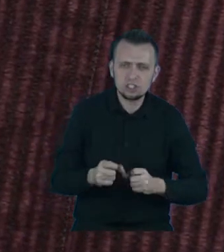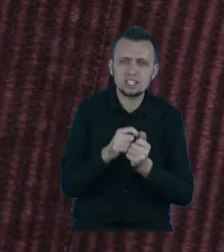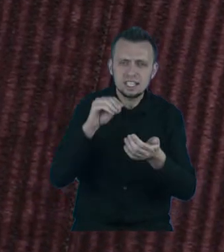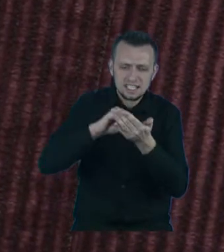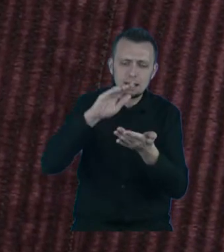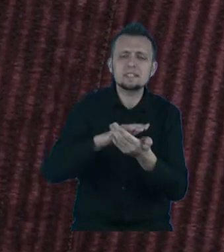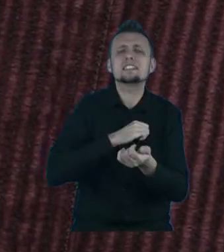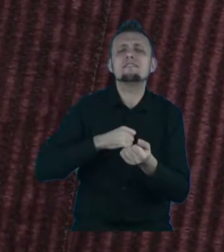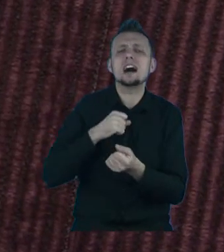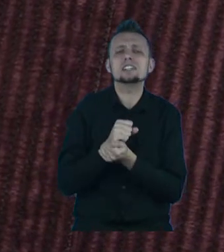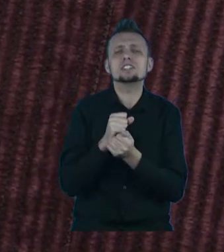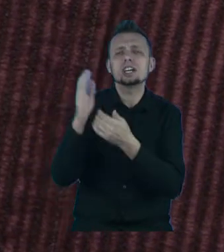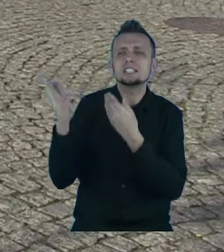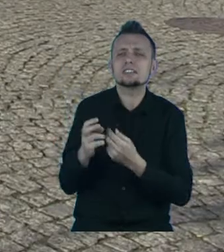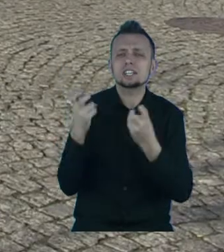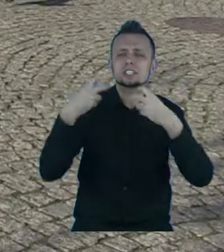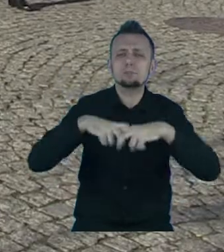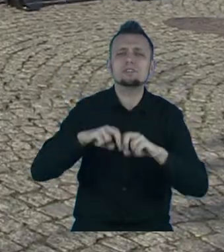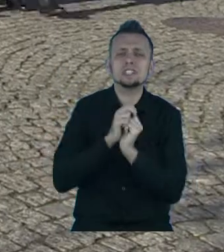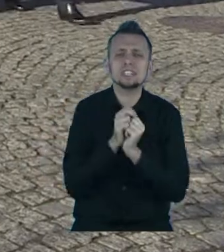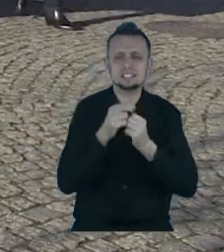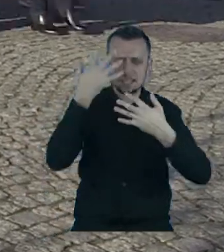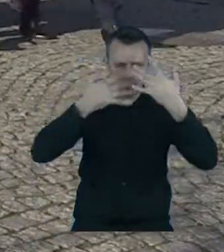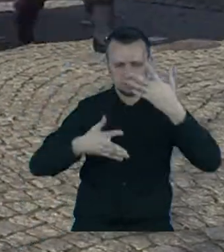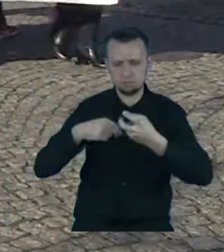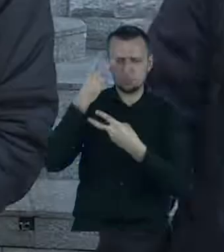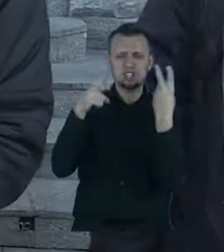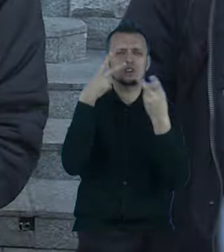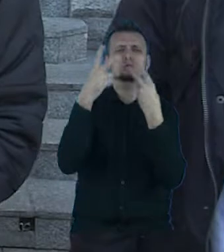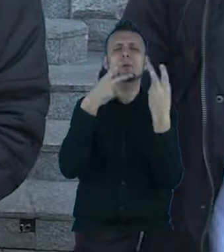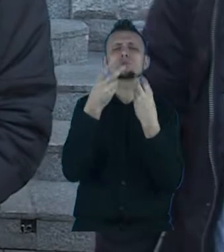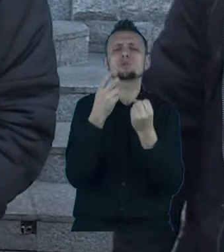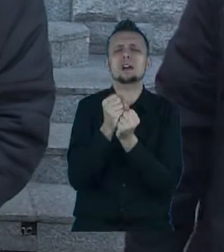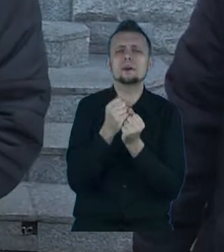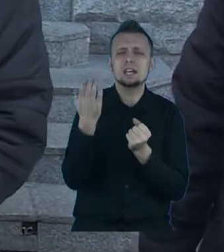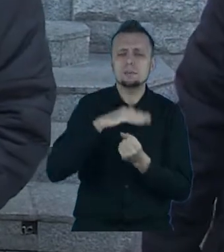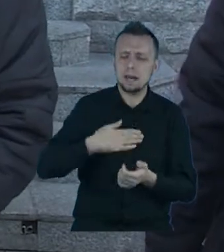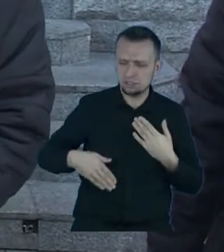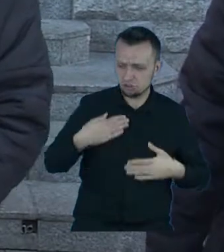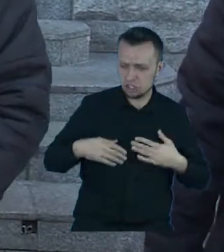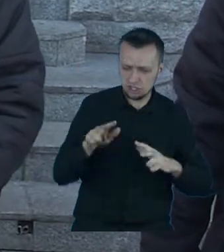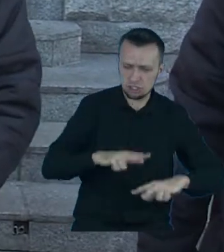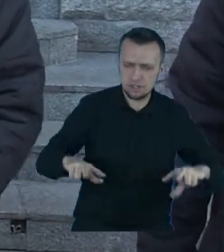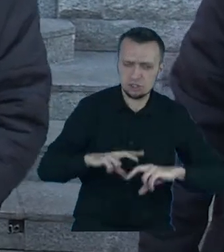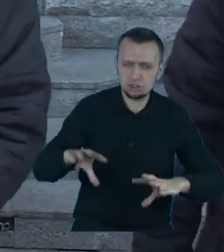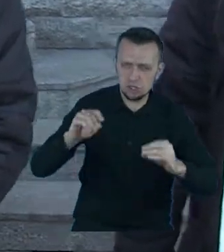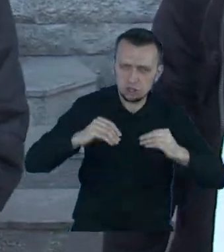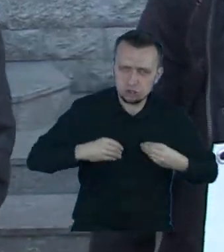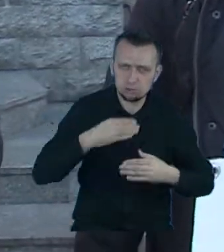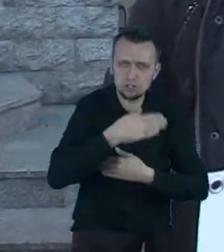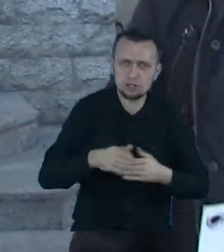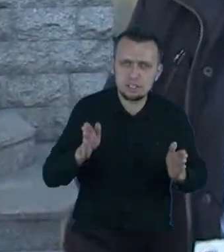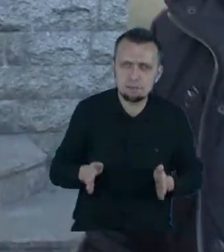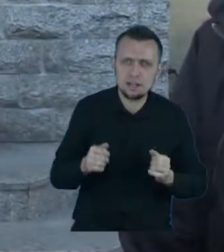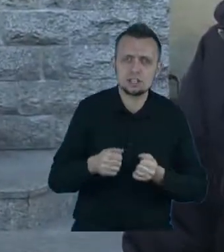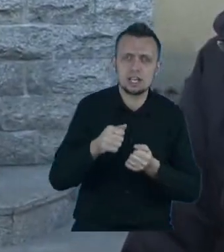powiat kutnowski. Wszyscy są przeszczęśliwi. Jak tylko się zgłasza darczyńca, to każdy zaraz pisze, cieszy się. Niektórzy krzyczą tu z radości, jak było